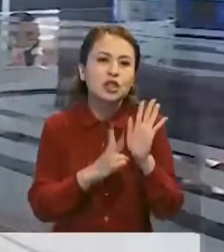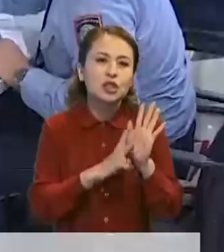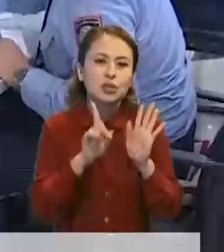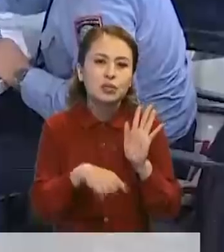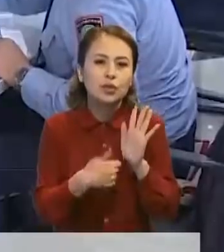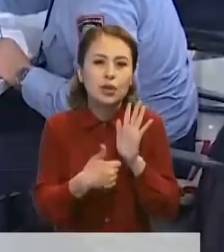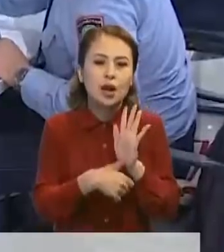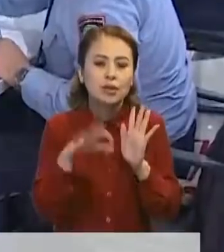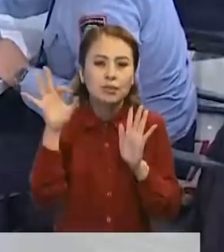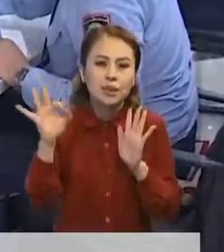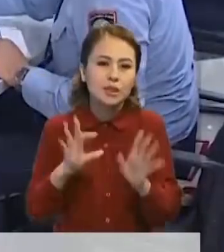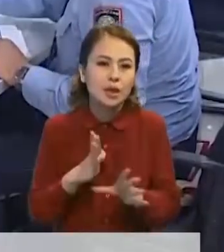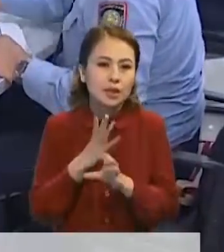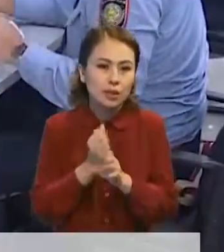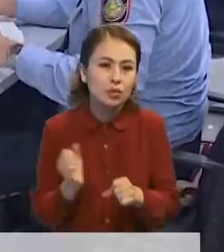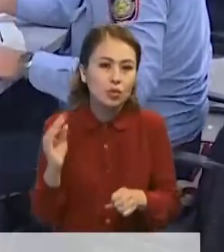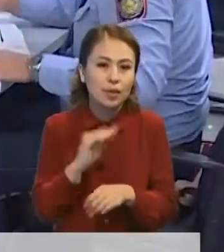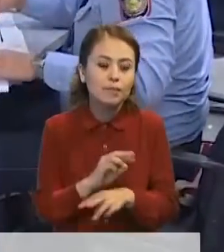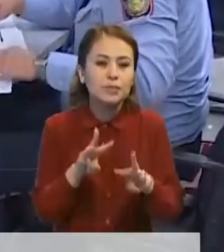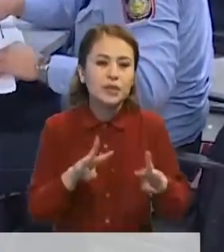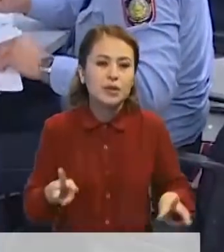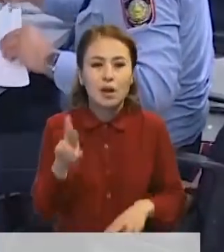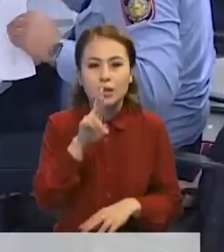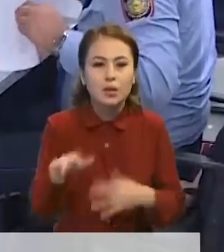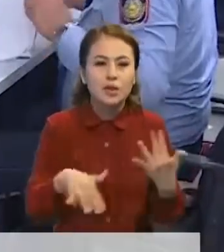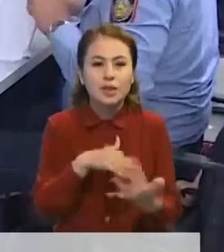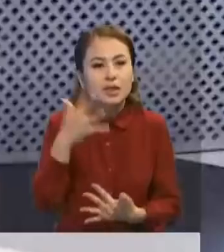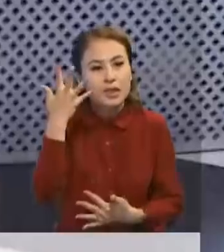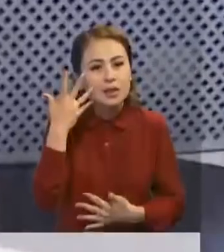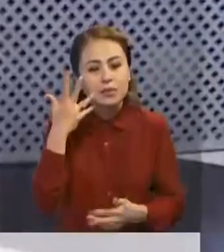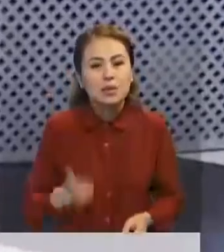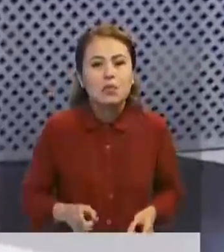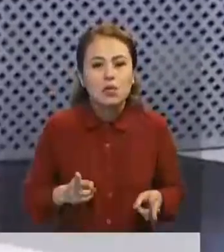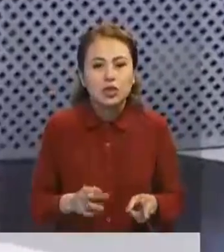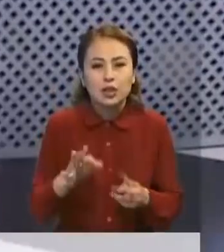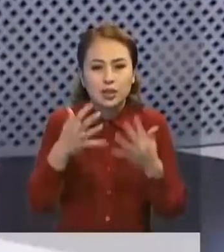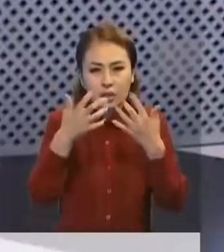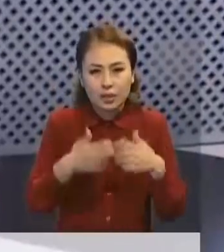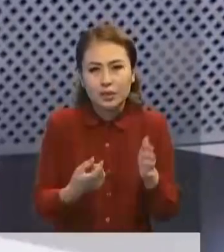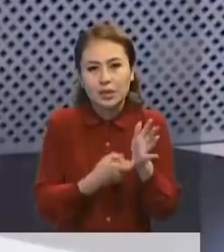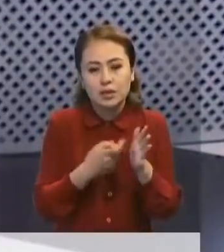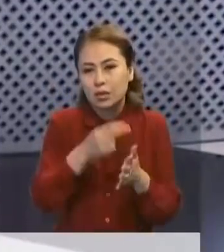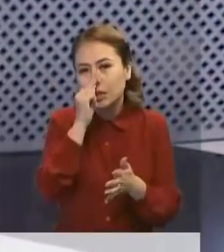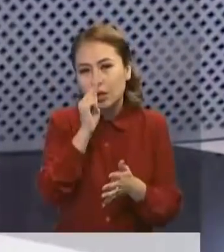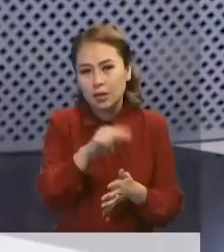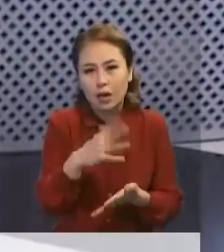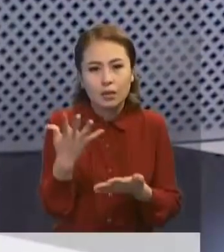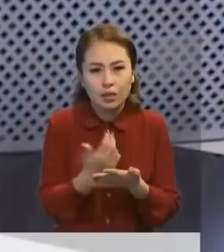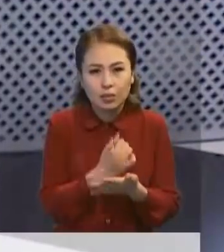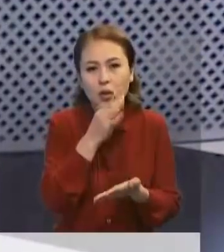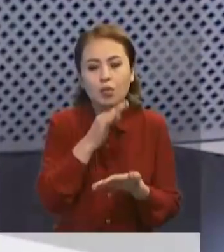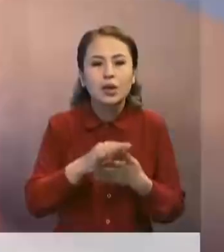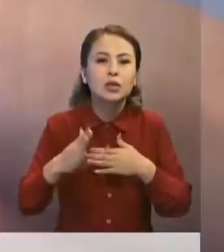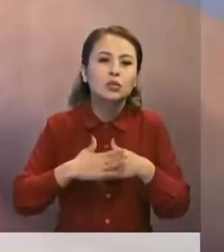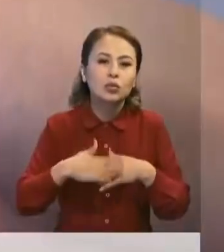істер 7,6%-ке азайған. Сондай-ақ министр қаңтар оқиғасы кезіндегі қылмыстар бойынша тергеп-тексеру, кінәлілерді